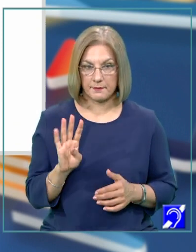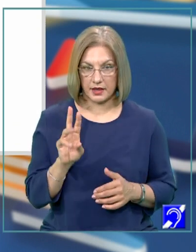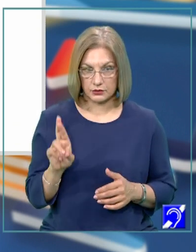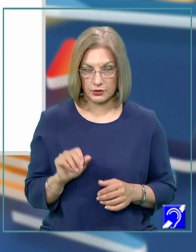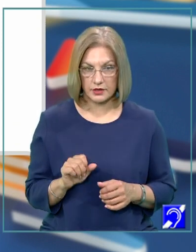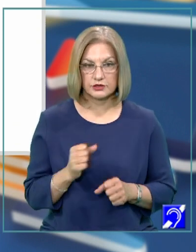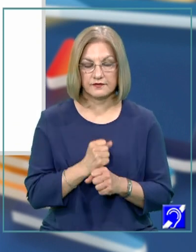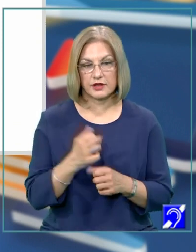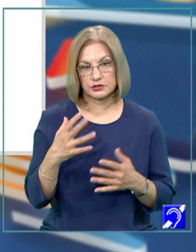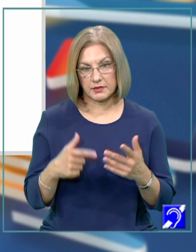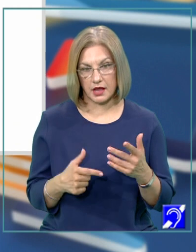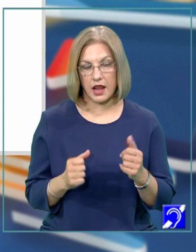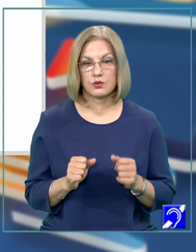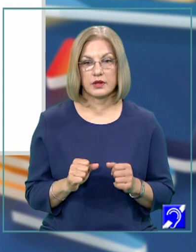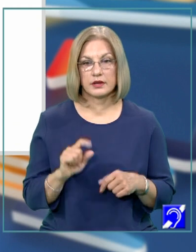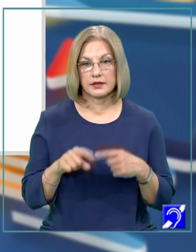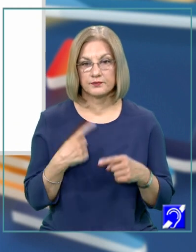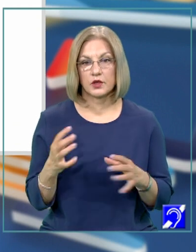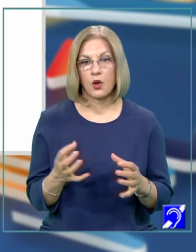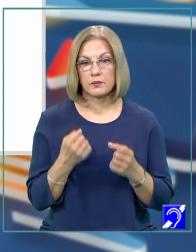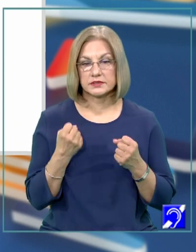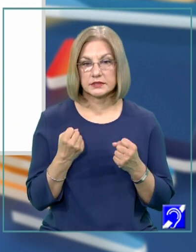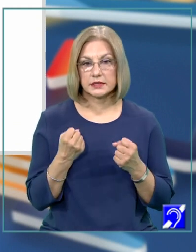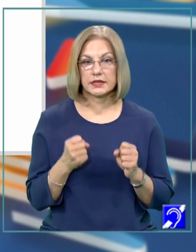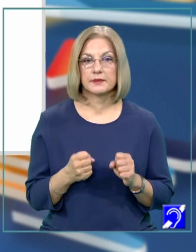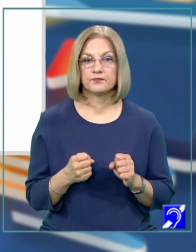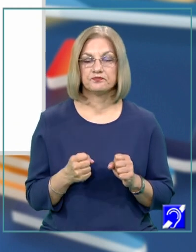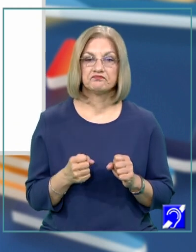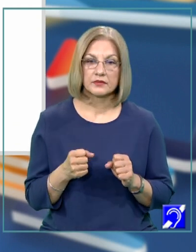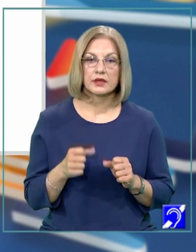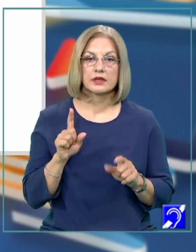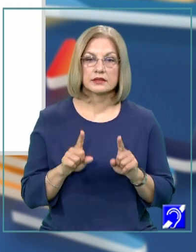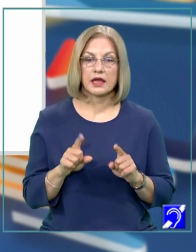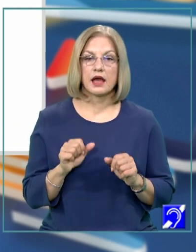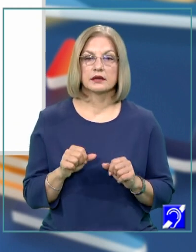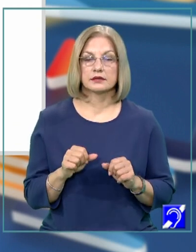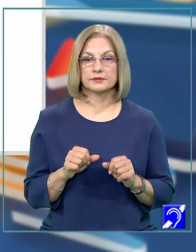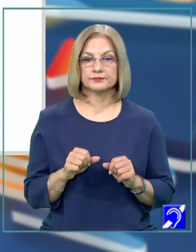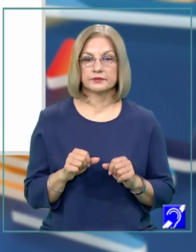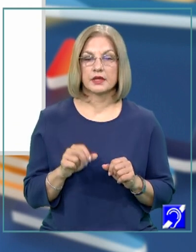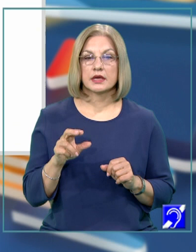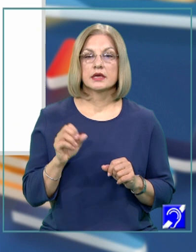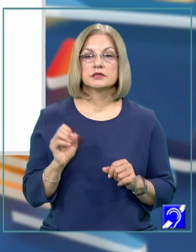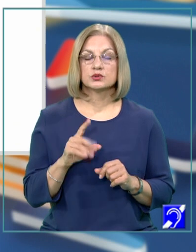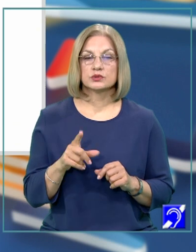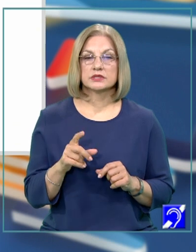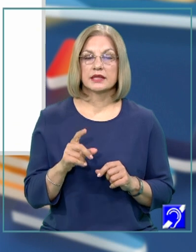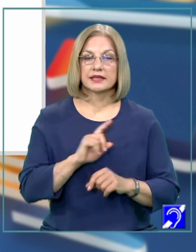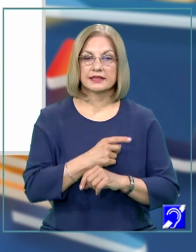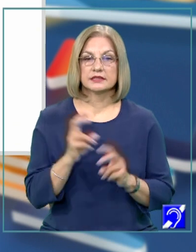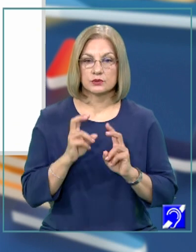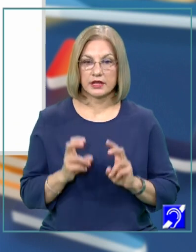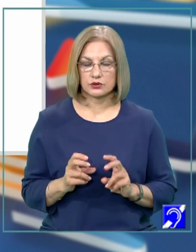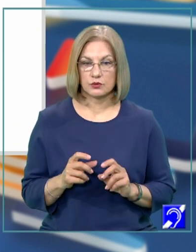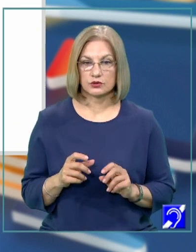efectuând calculele obținem că în cazul în care sursa de tensiune electromotoare